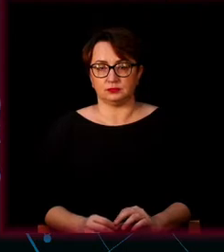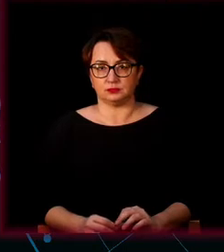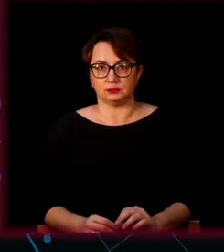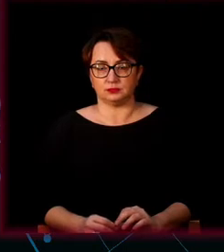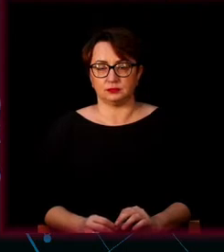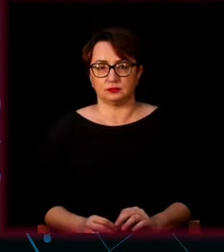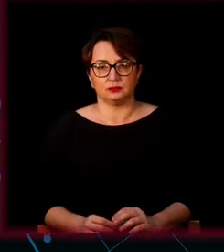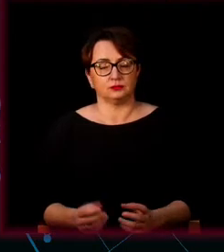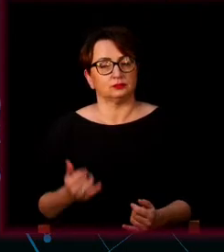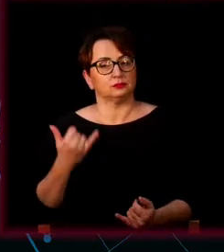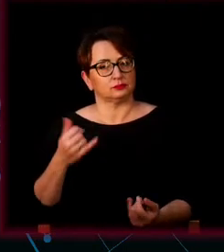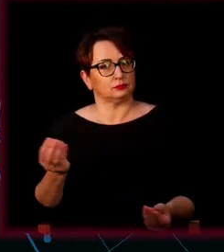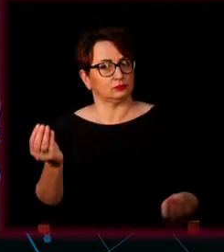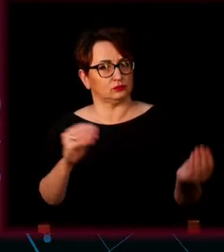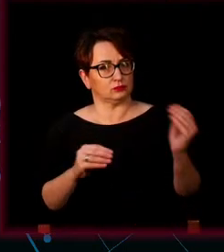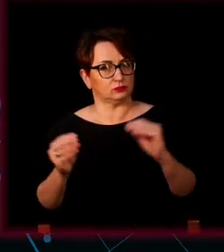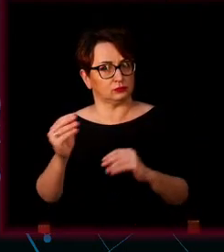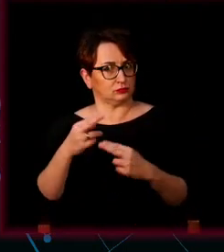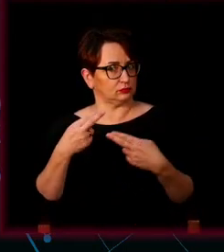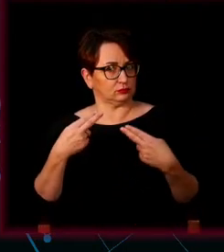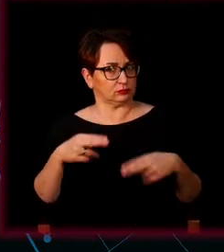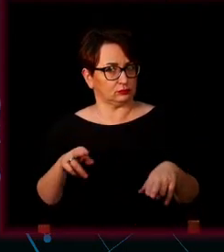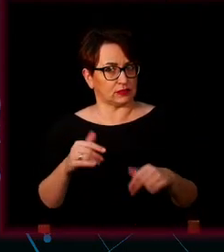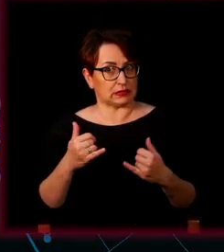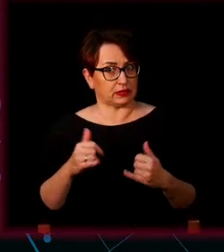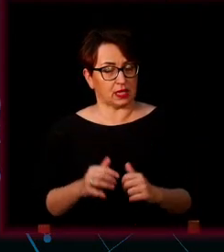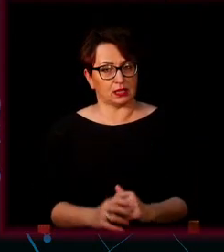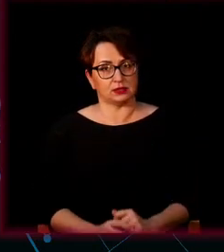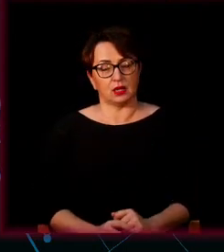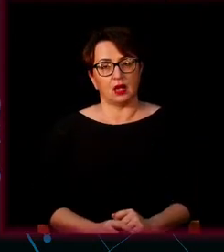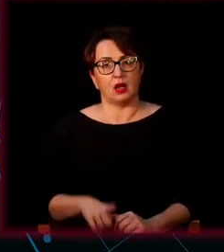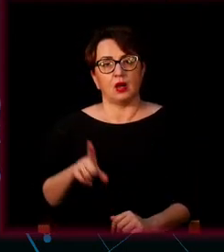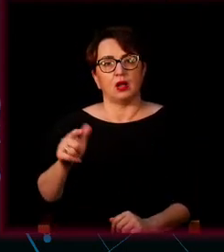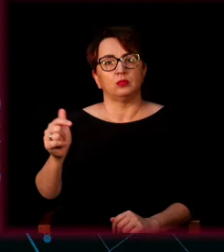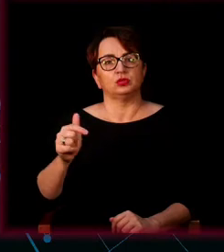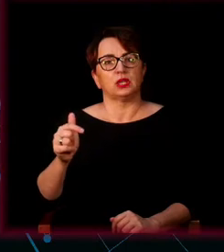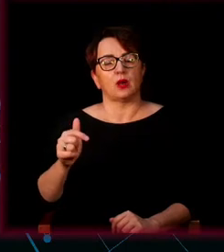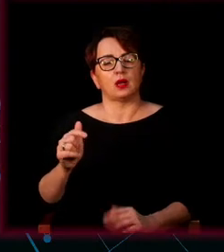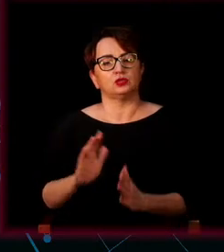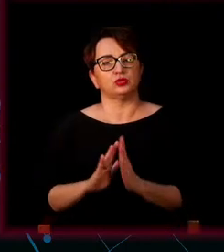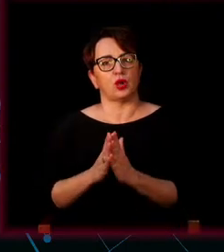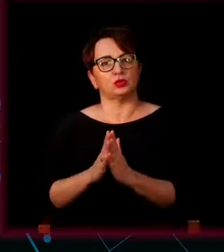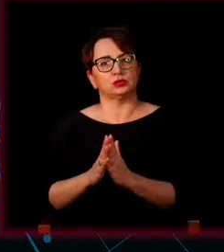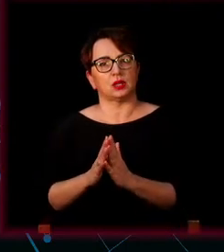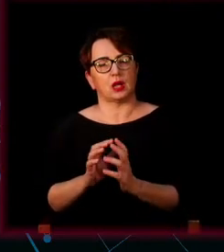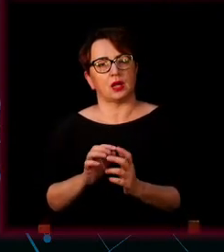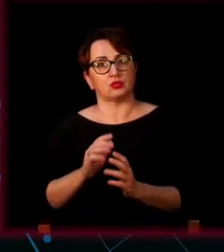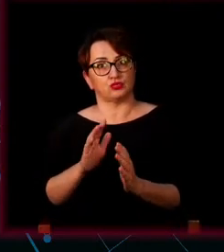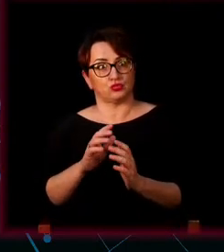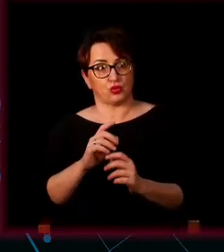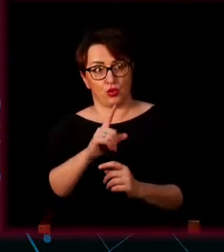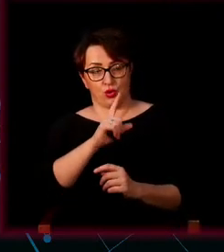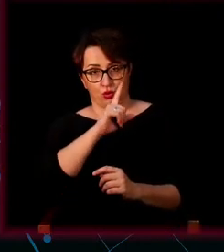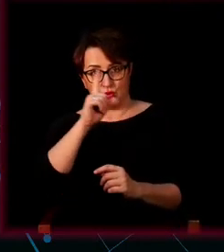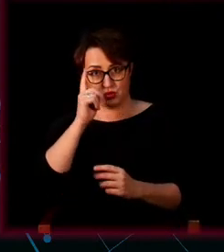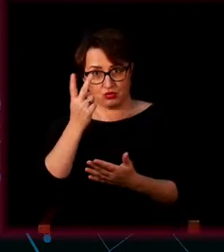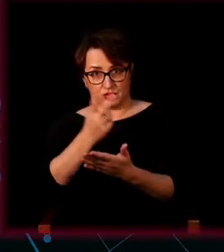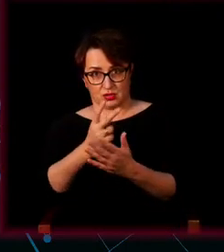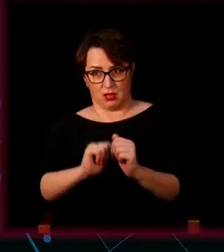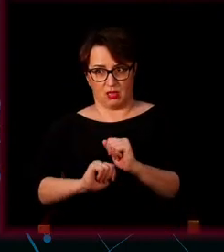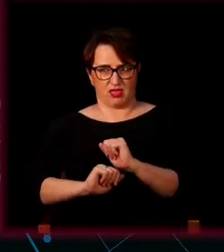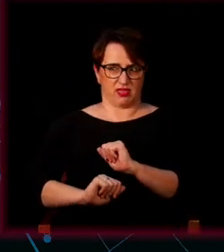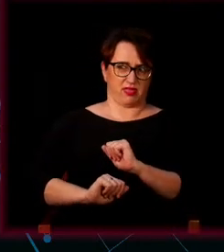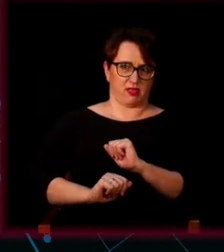jest skonstruowana inaczej, tak? I w pewnym sensie ona musiała stawiać czytelnikom w tamtym czasie opór, bo zamiast takiej prostej,